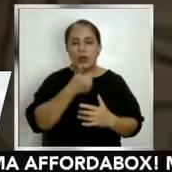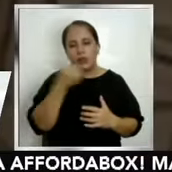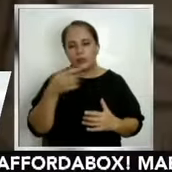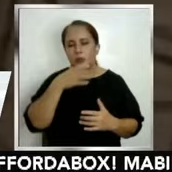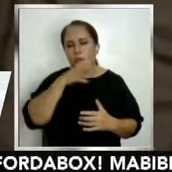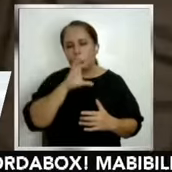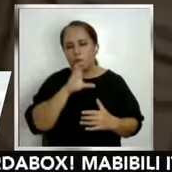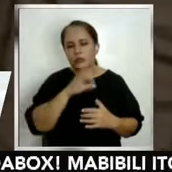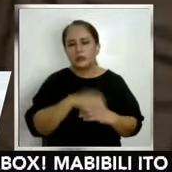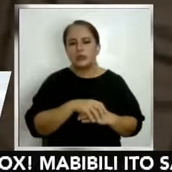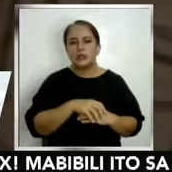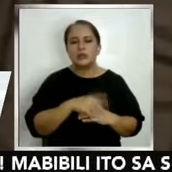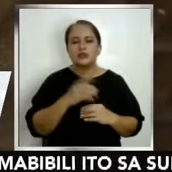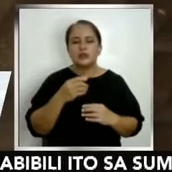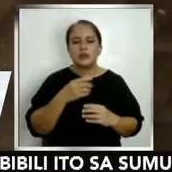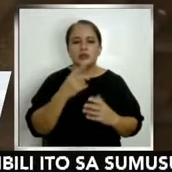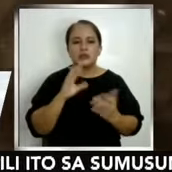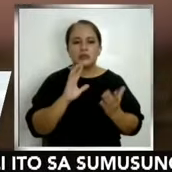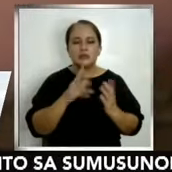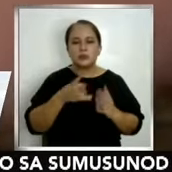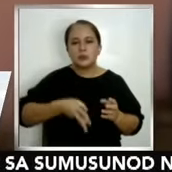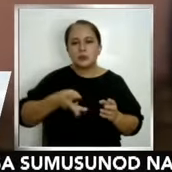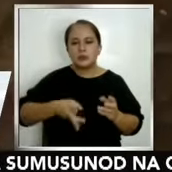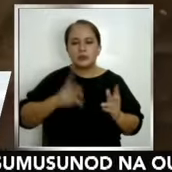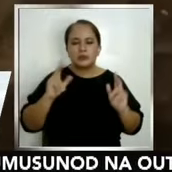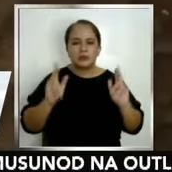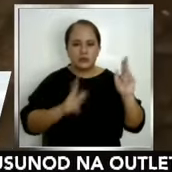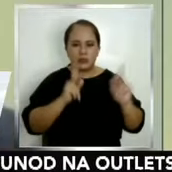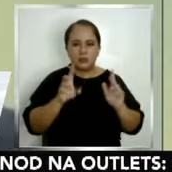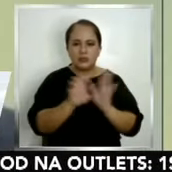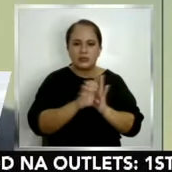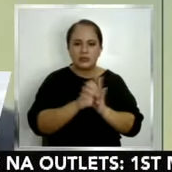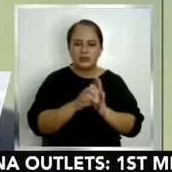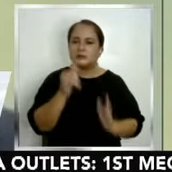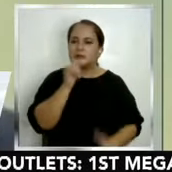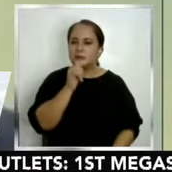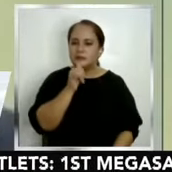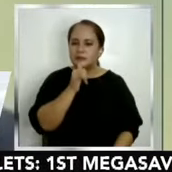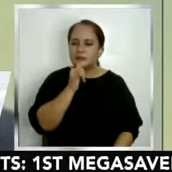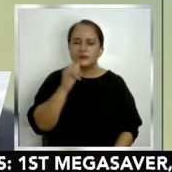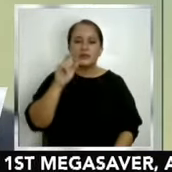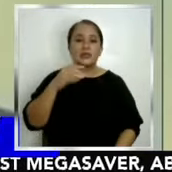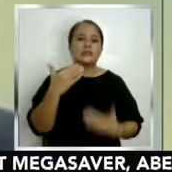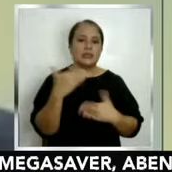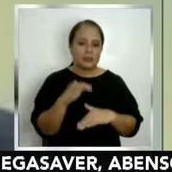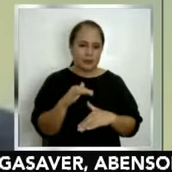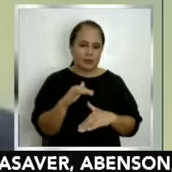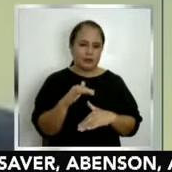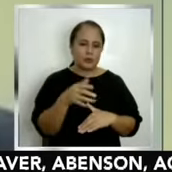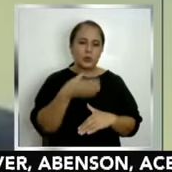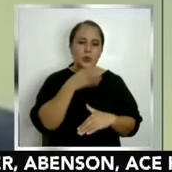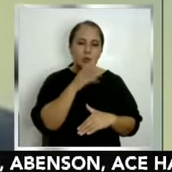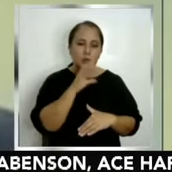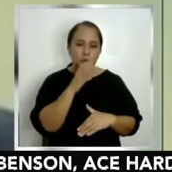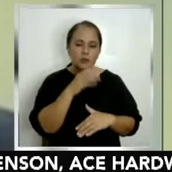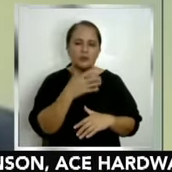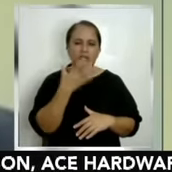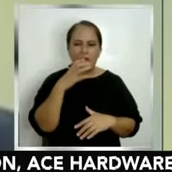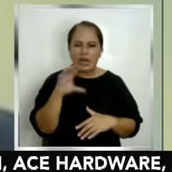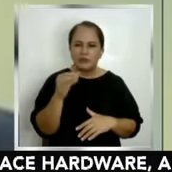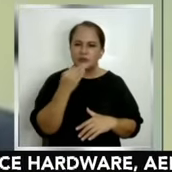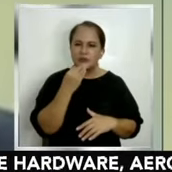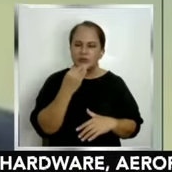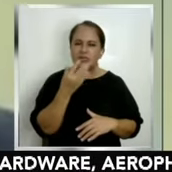o nagpapaihi sa tao tulad ng alak. We have to limit yung mga intake of hot food, hot meals,